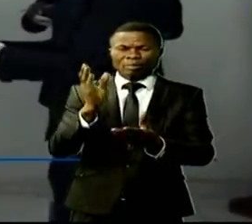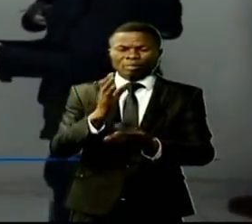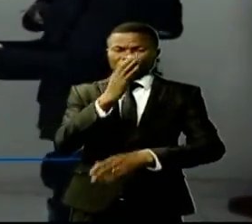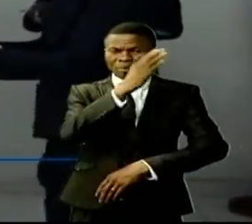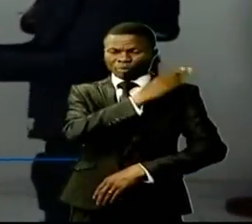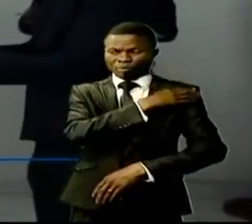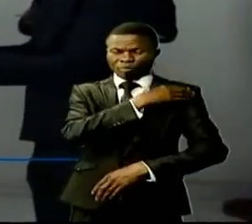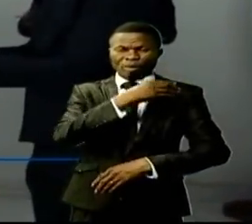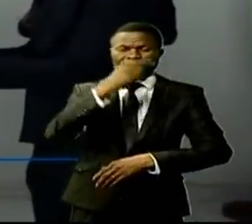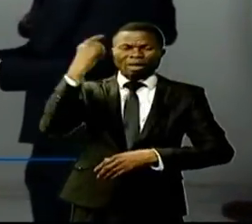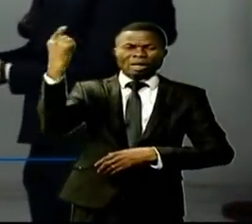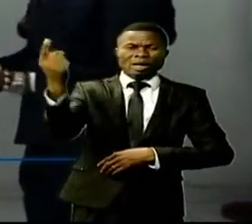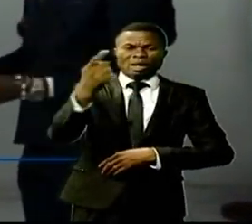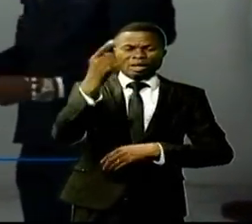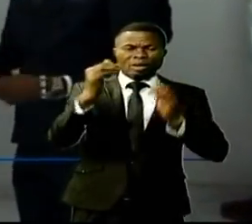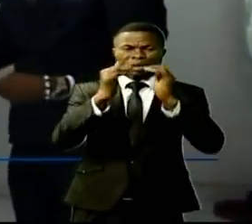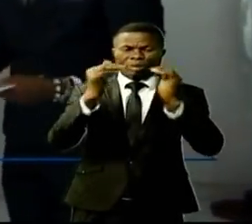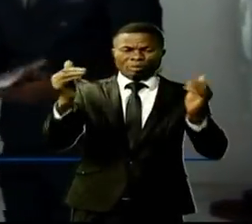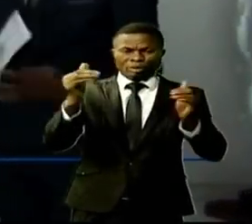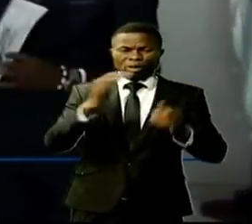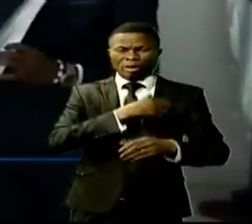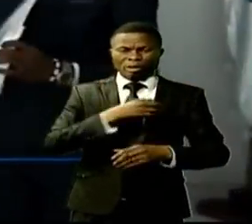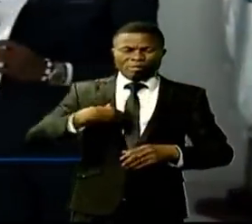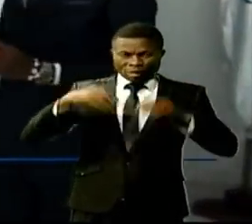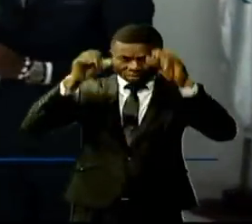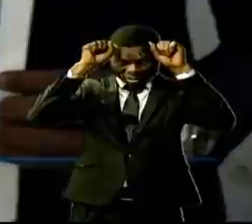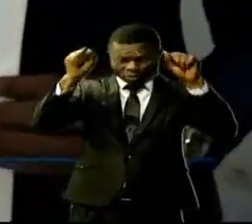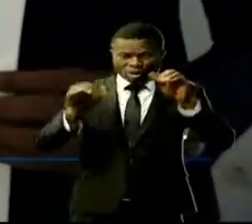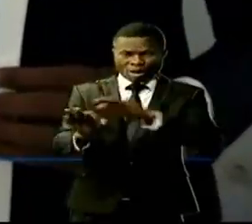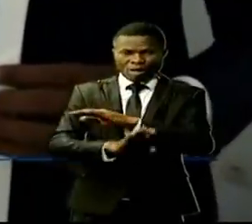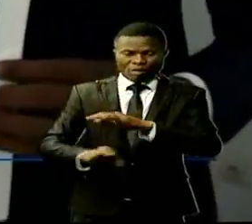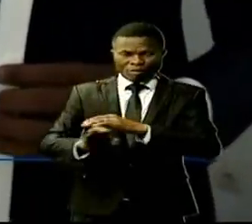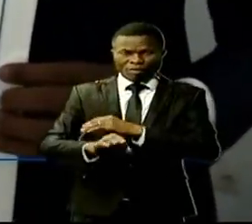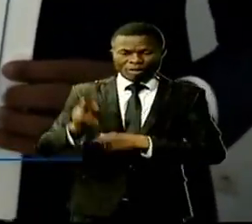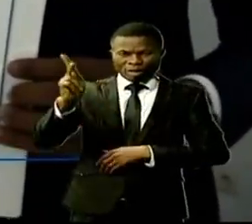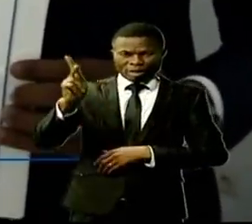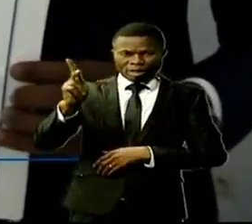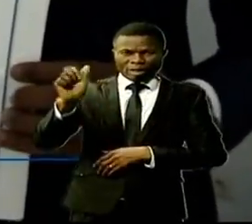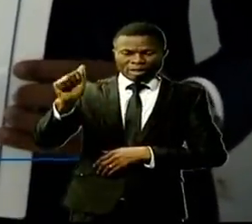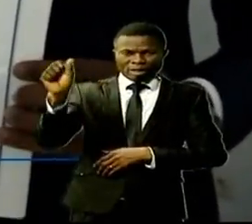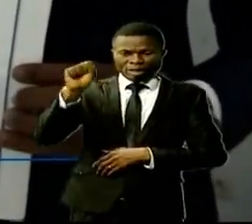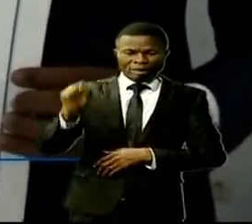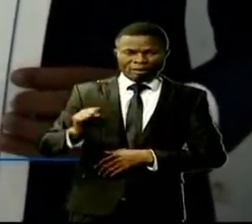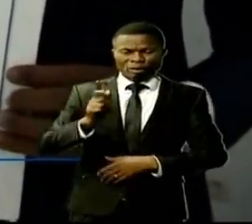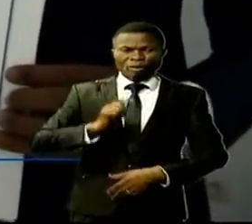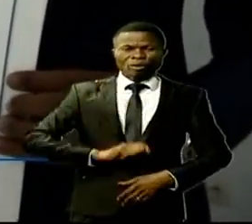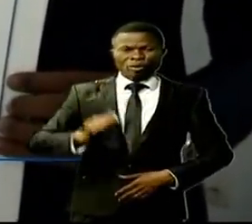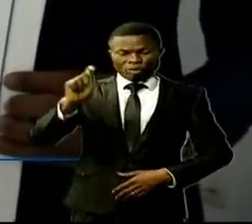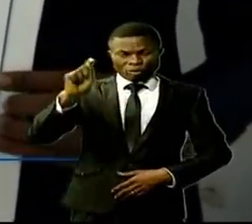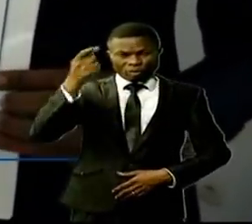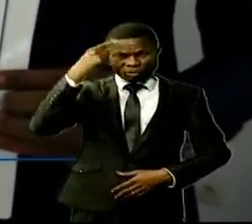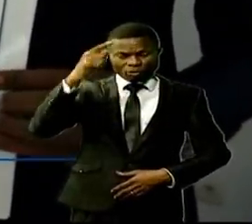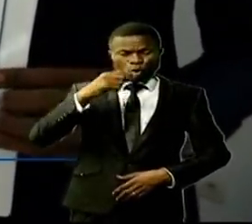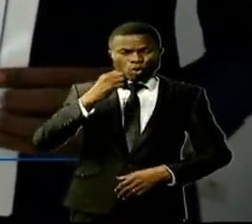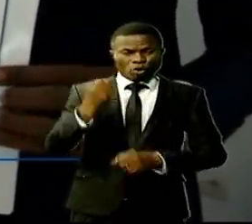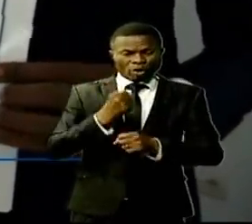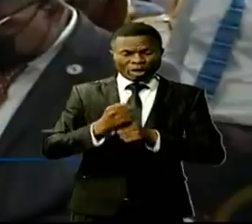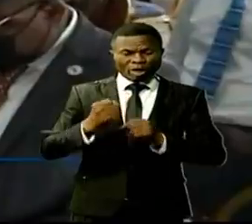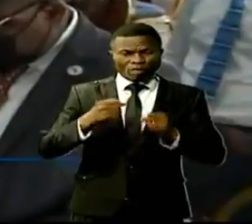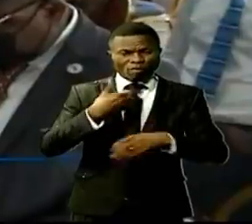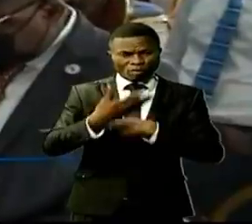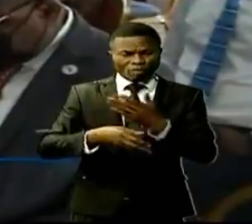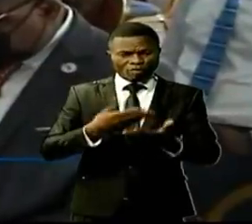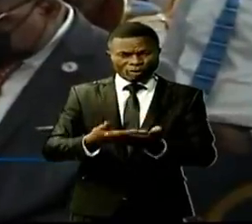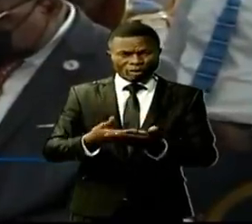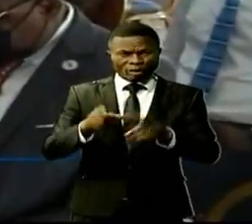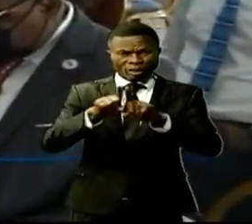pour la paix à la présidente de la Fondation Kasalu, Fanny Tshisekedi Kasalu, pour les efforts consentis